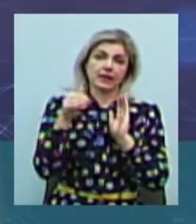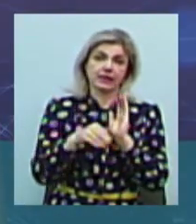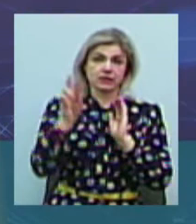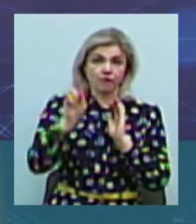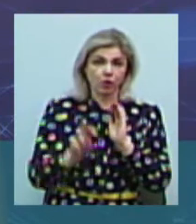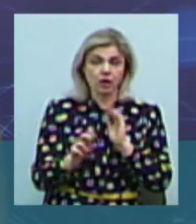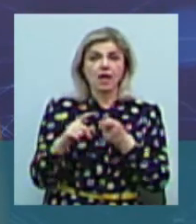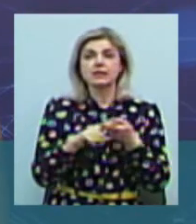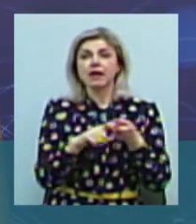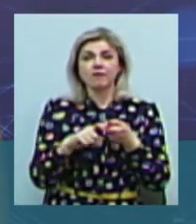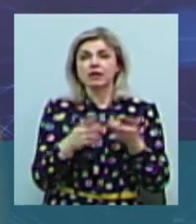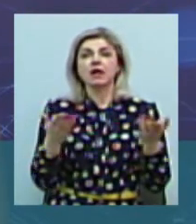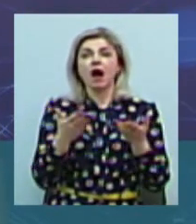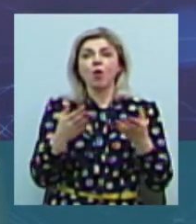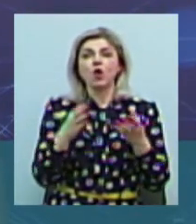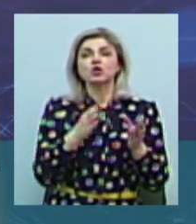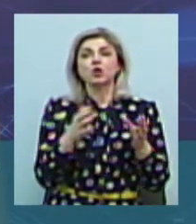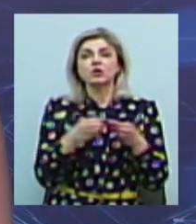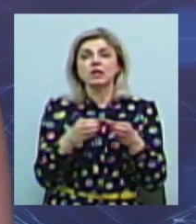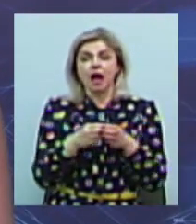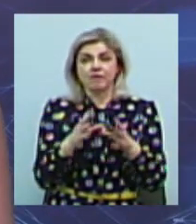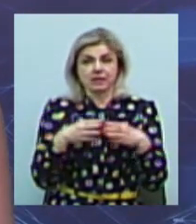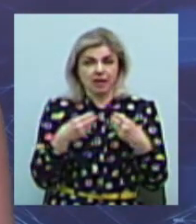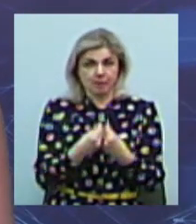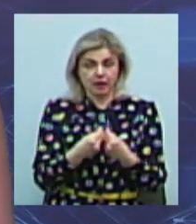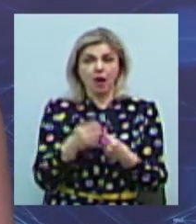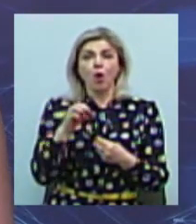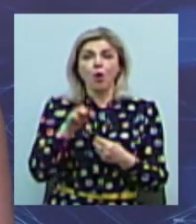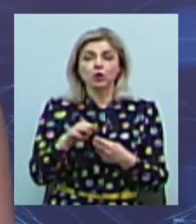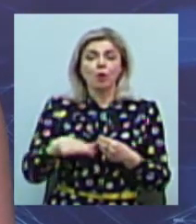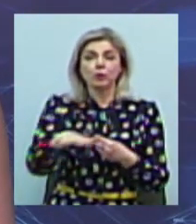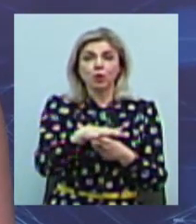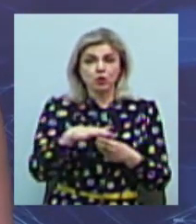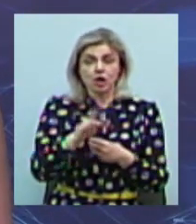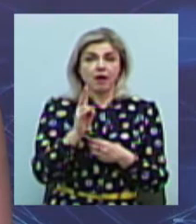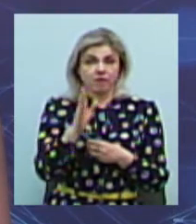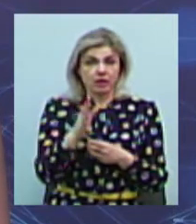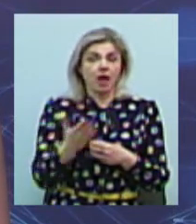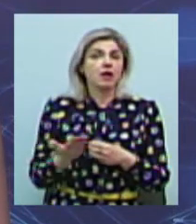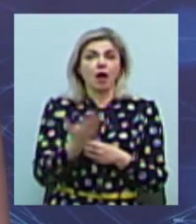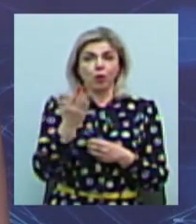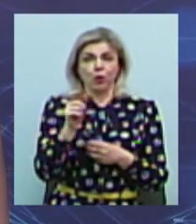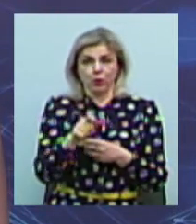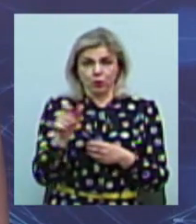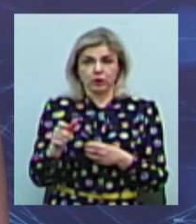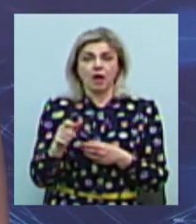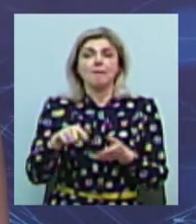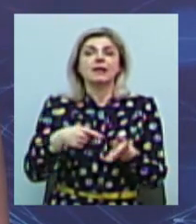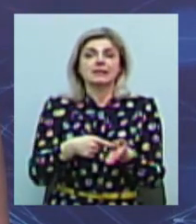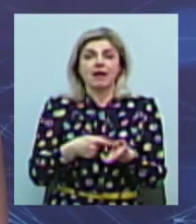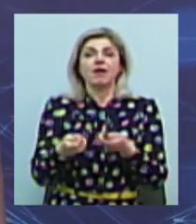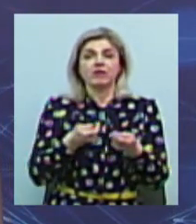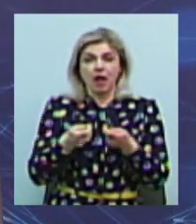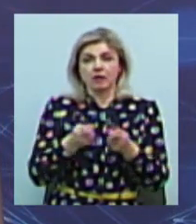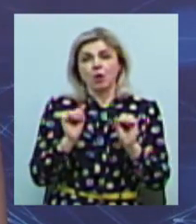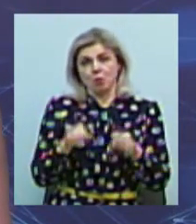залежно від складу сім'ї, від площі тієї квартири, яку місцева влада може